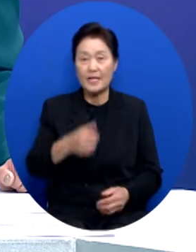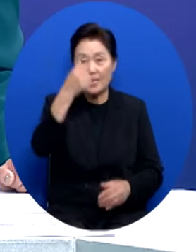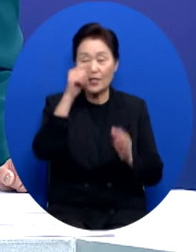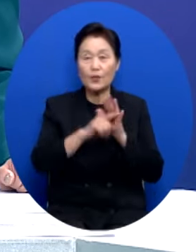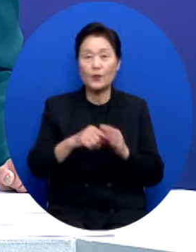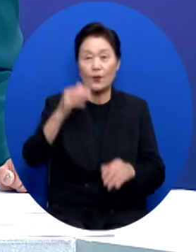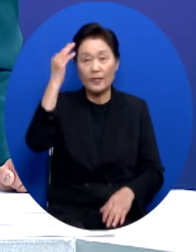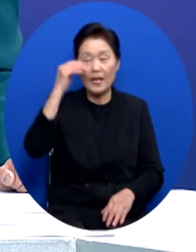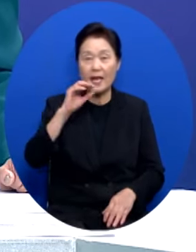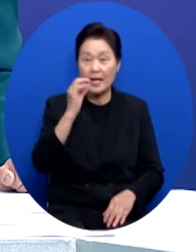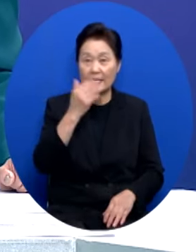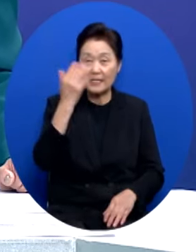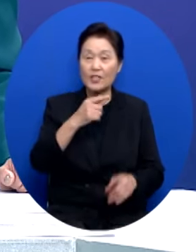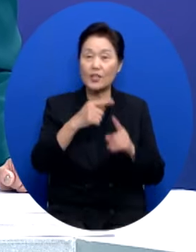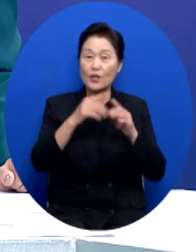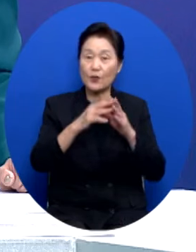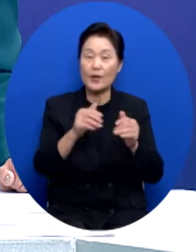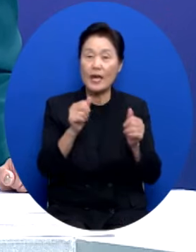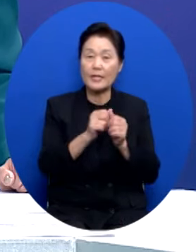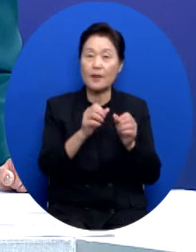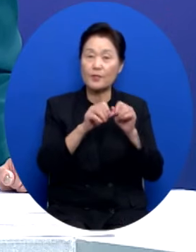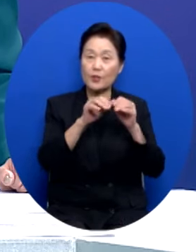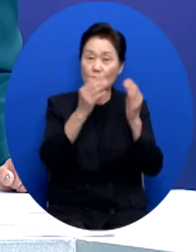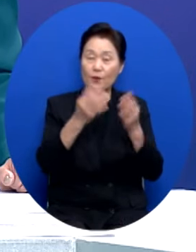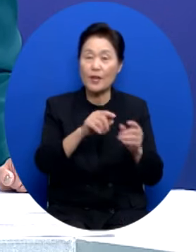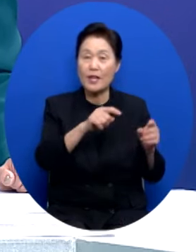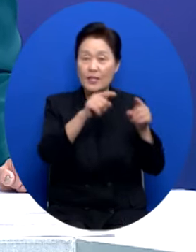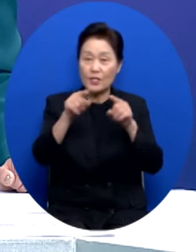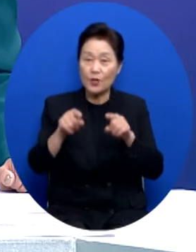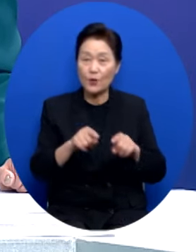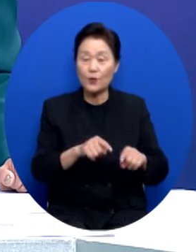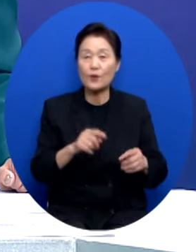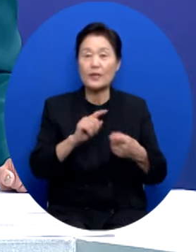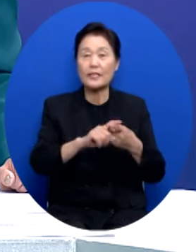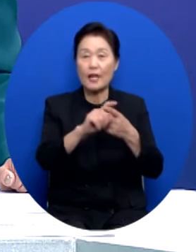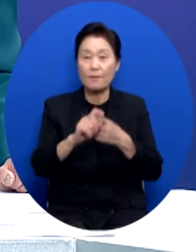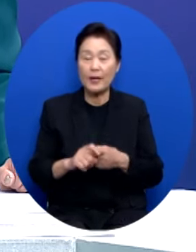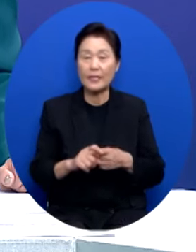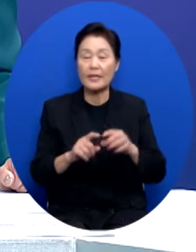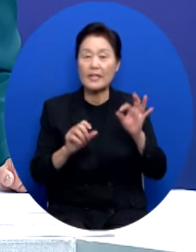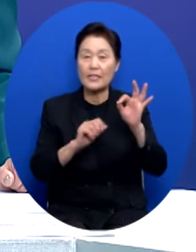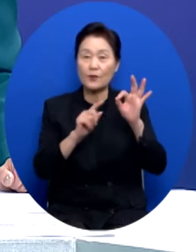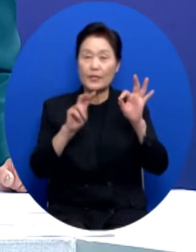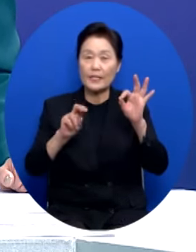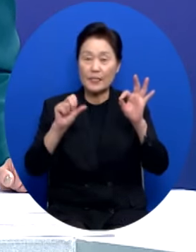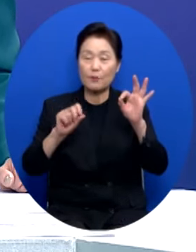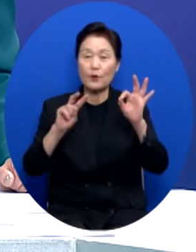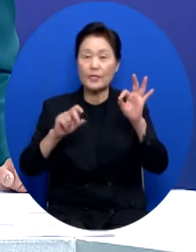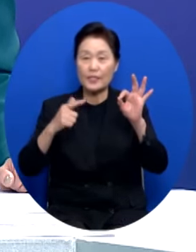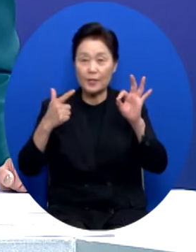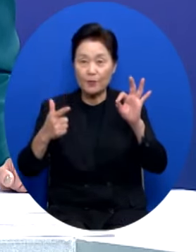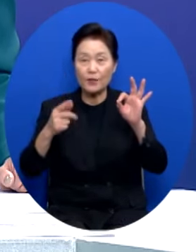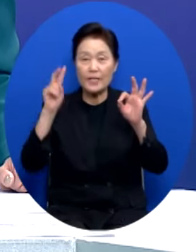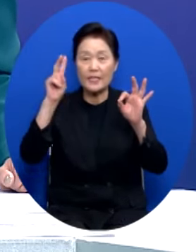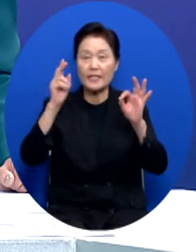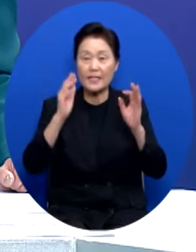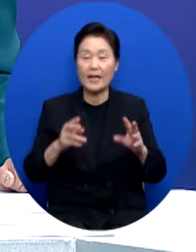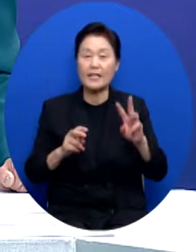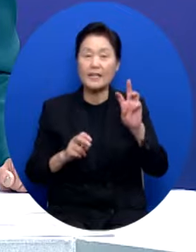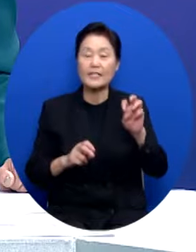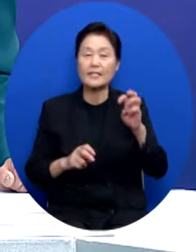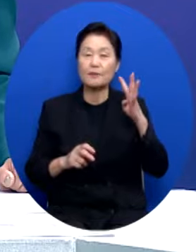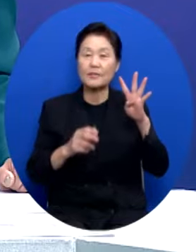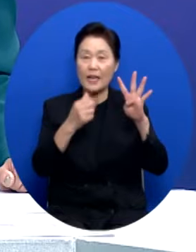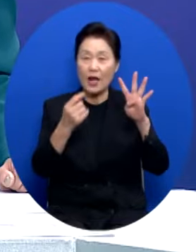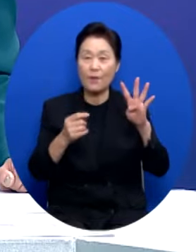기독교 대한선결교회 남전도회 전국연합회는 25일과 26일 양일간 제24회 남전도회